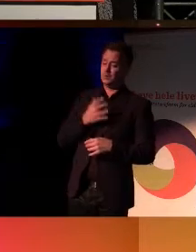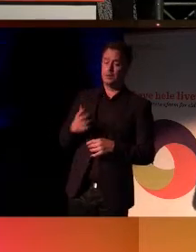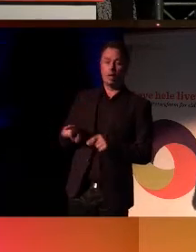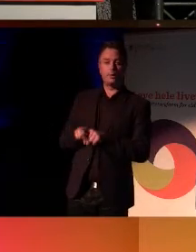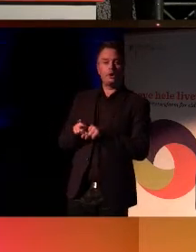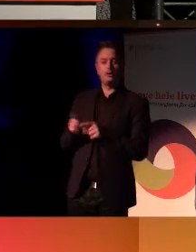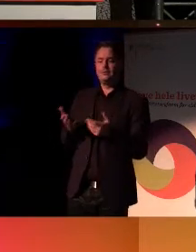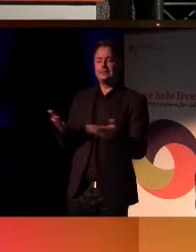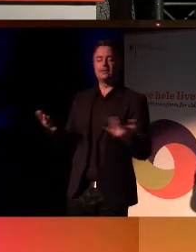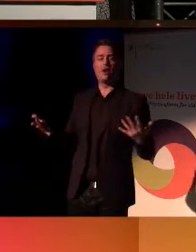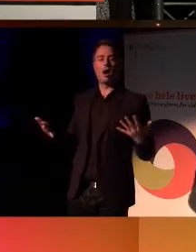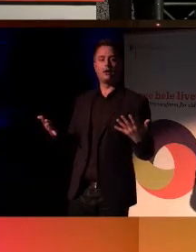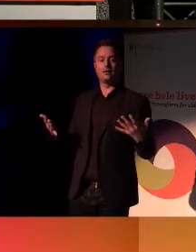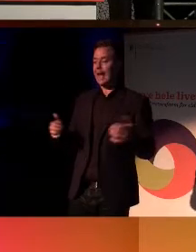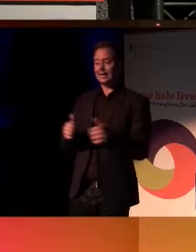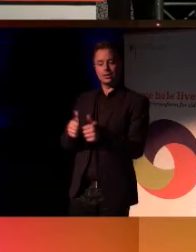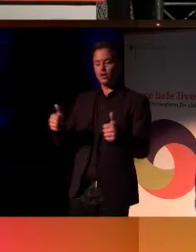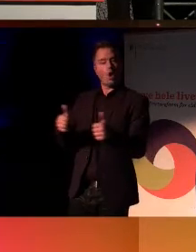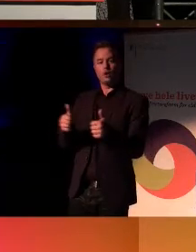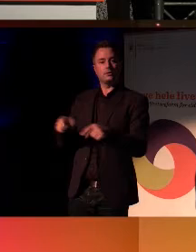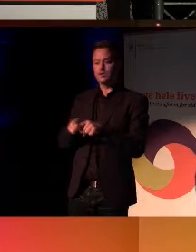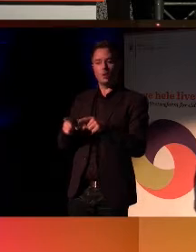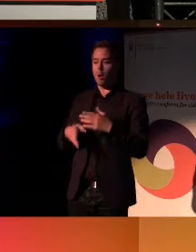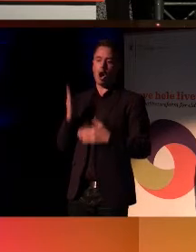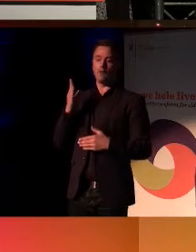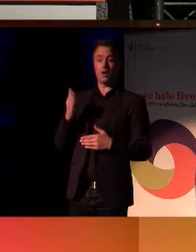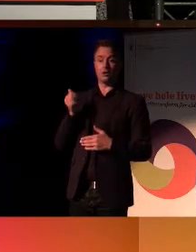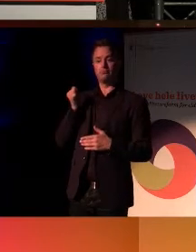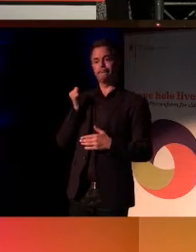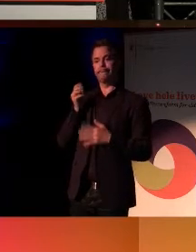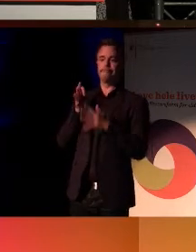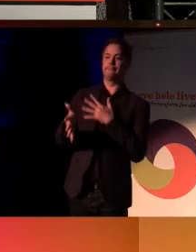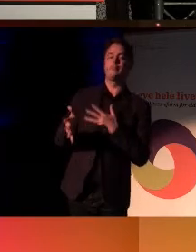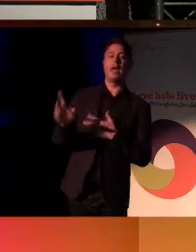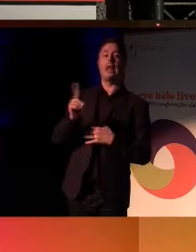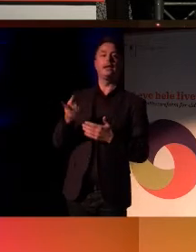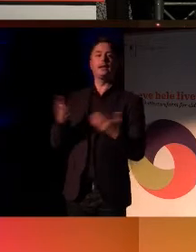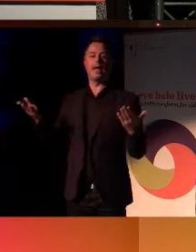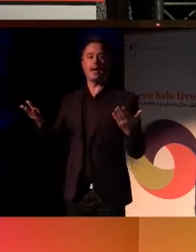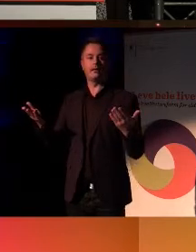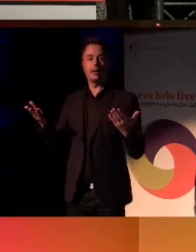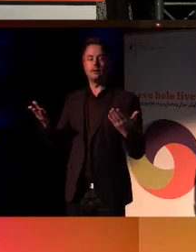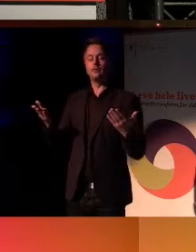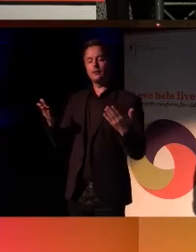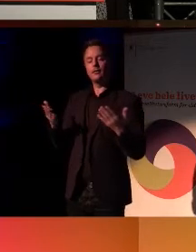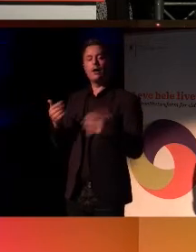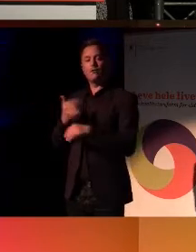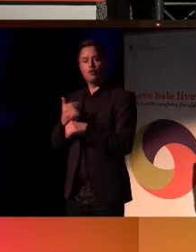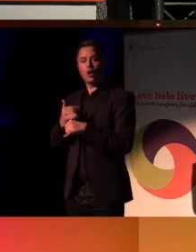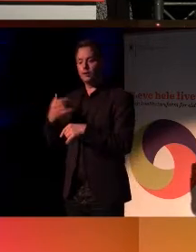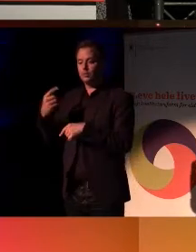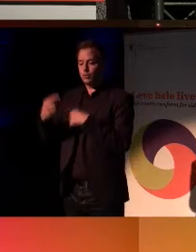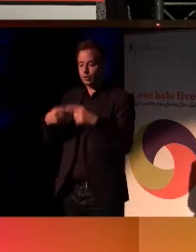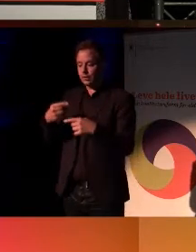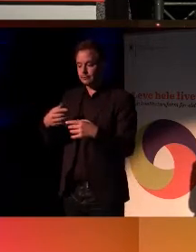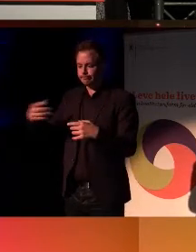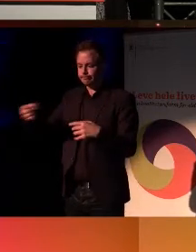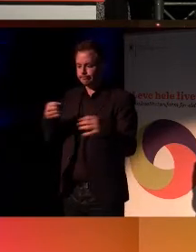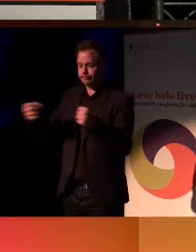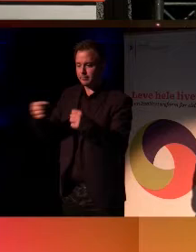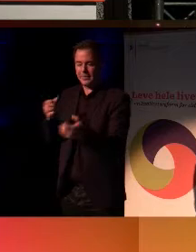ting som egentlig bestemmer om du får det til. Det om du klarer å fore den prosessen med riktig kompetanse. Han